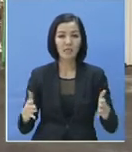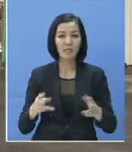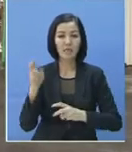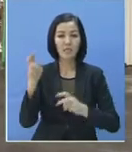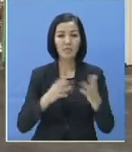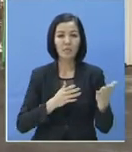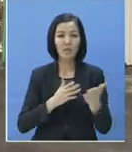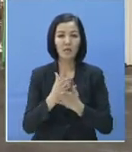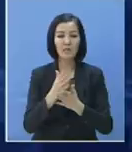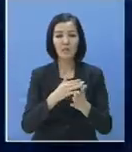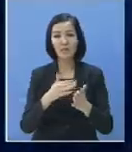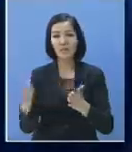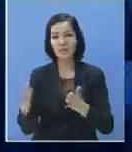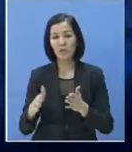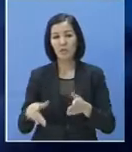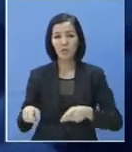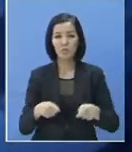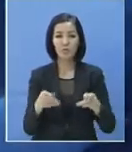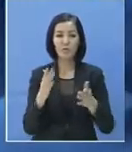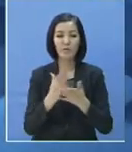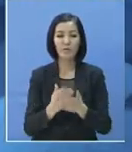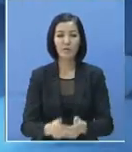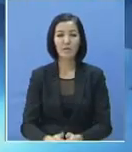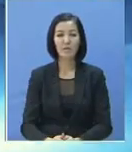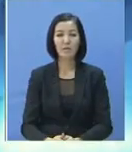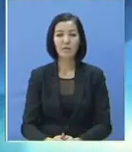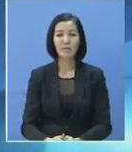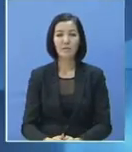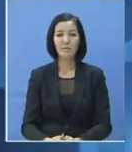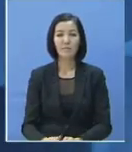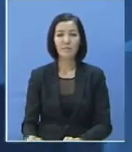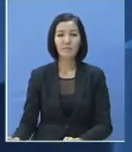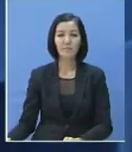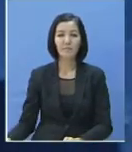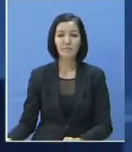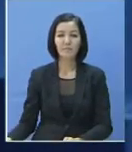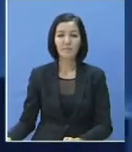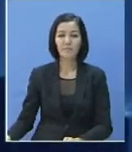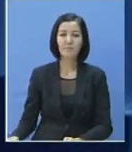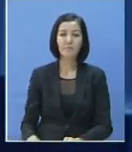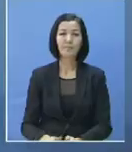жол жеке төселіпті. Гүлжанат Бақылжанова, Жаслан Шымкенже, Жетісу телеарнасы.